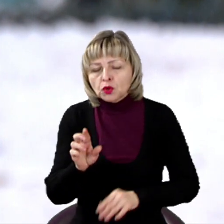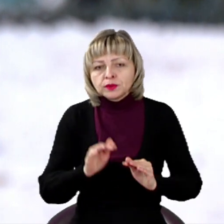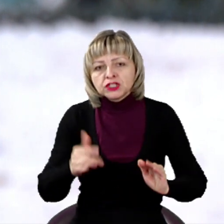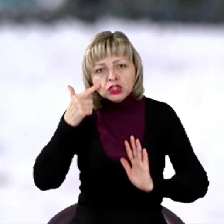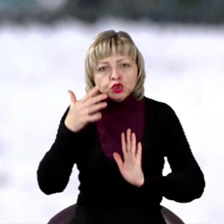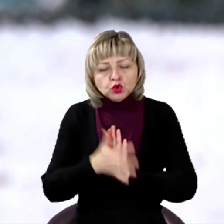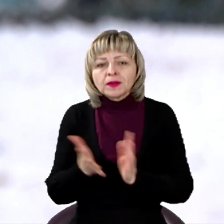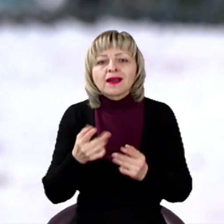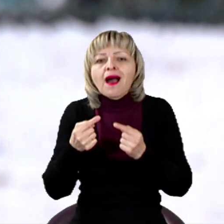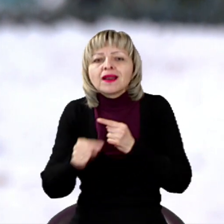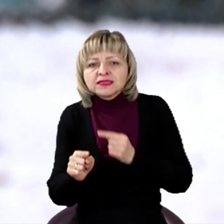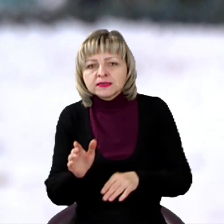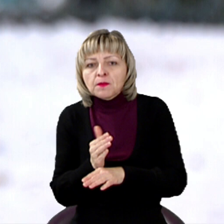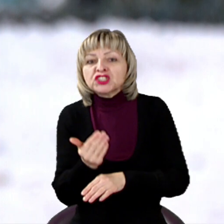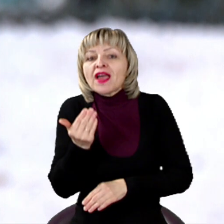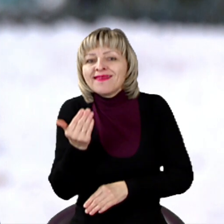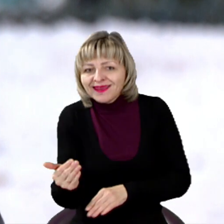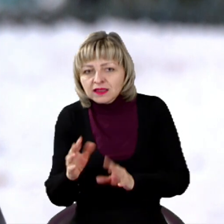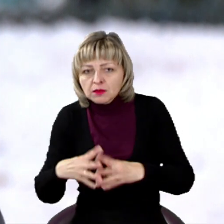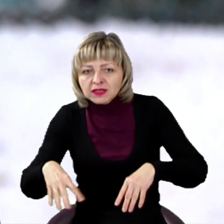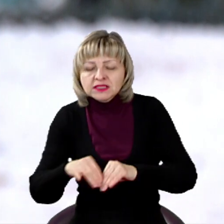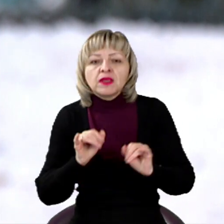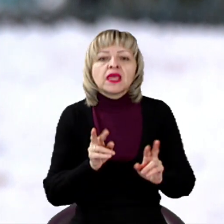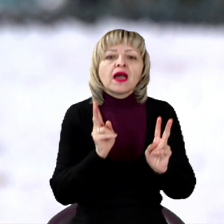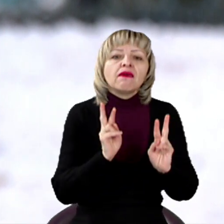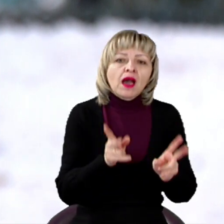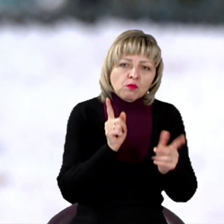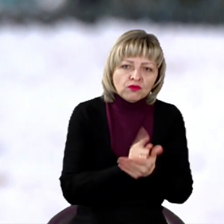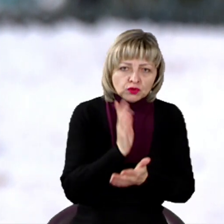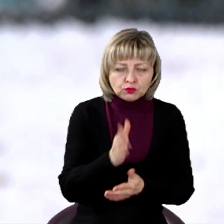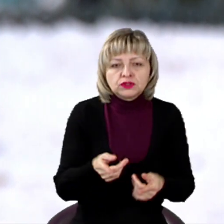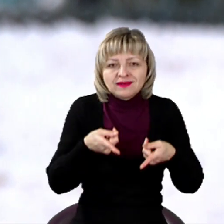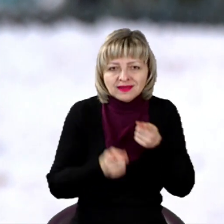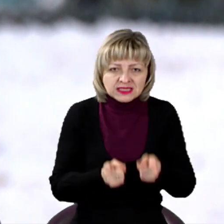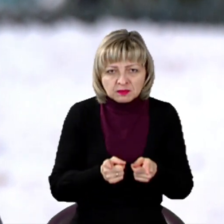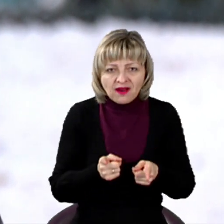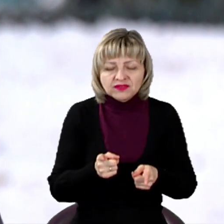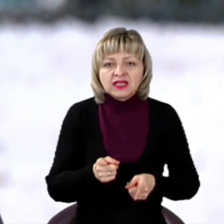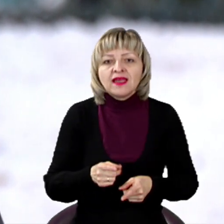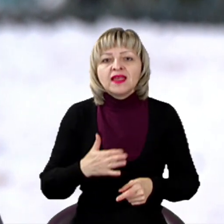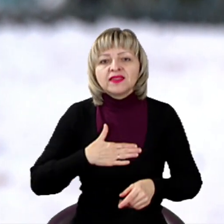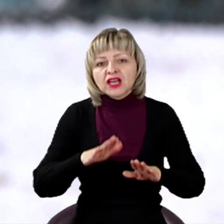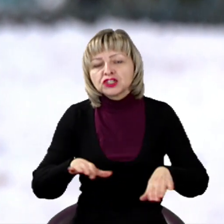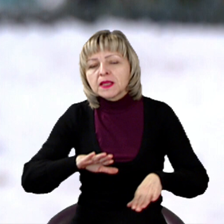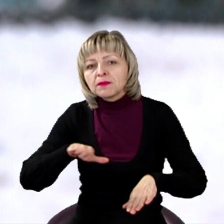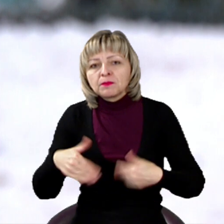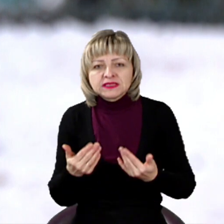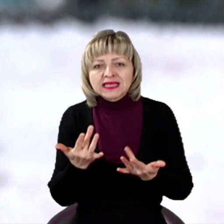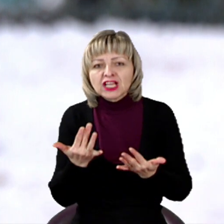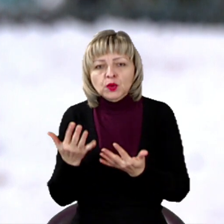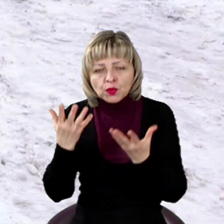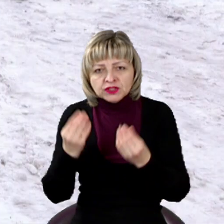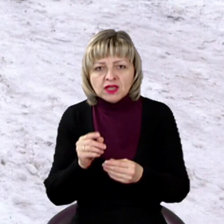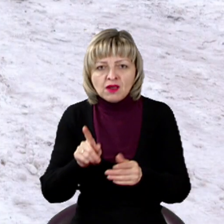між їхніми сім'ями і як воно має бути насправді. І наші діти вже через декілька днів фактично починають називати